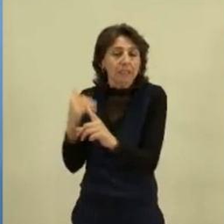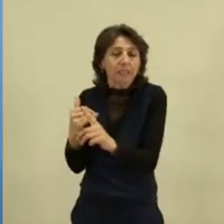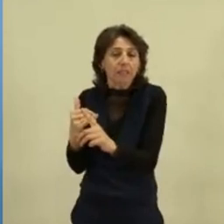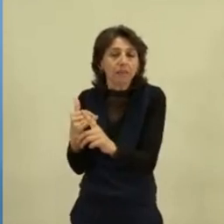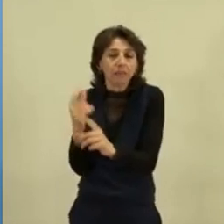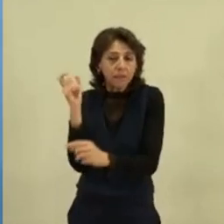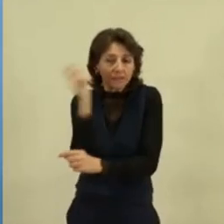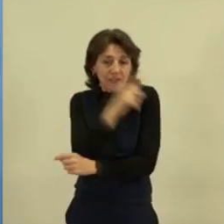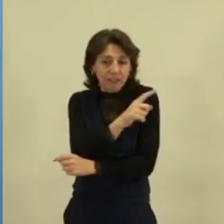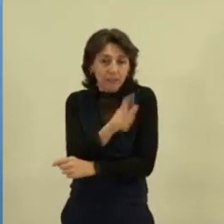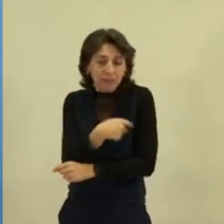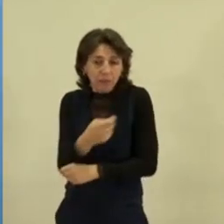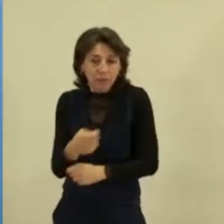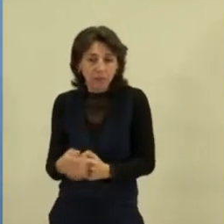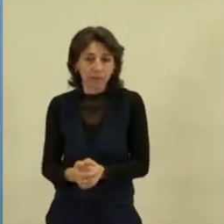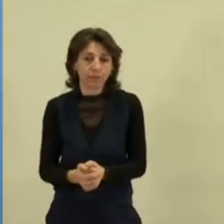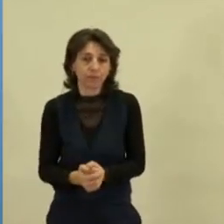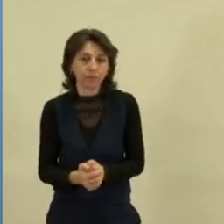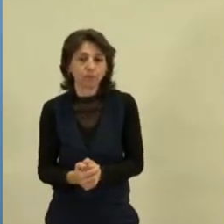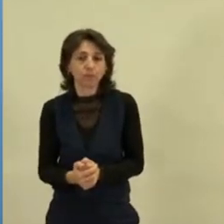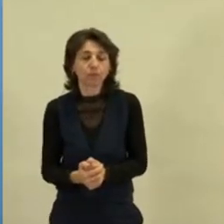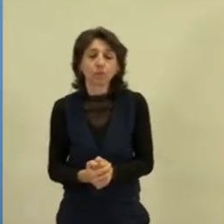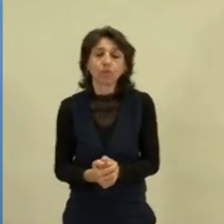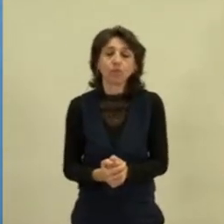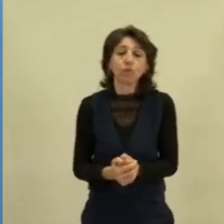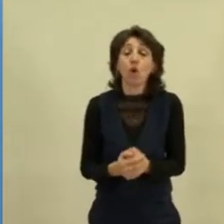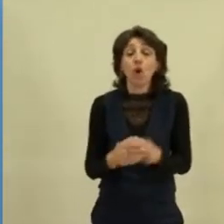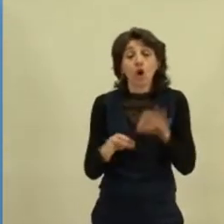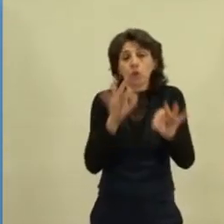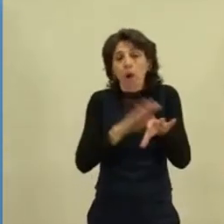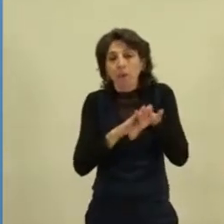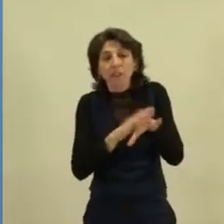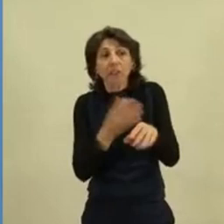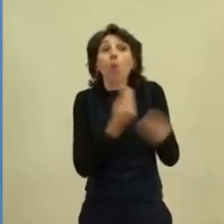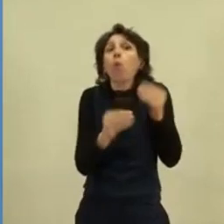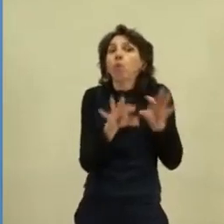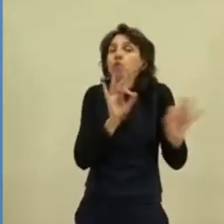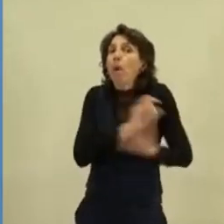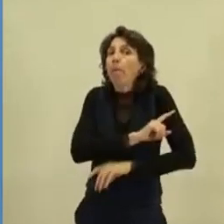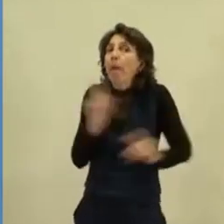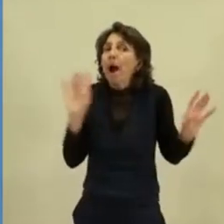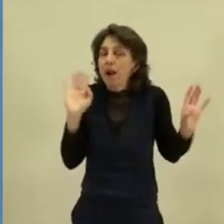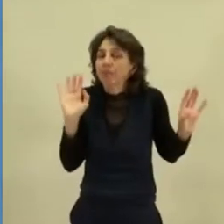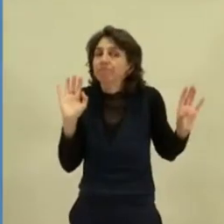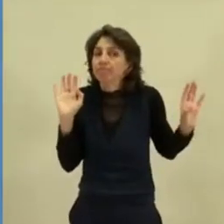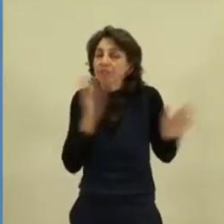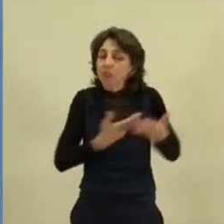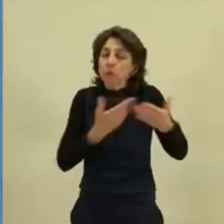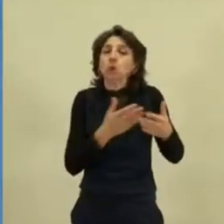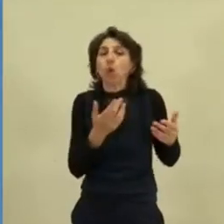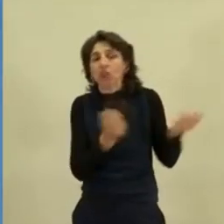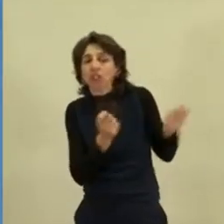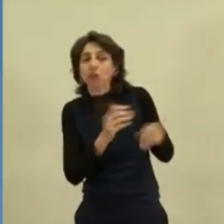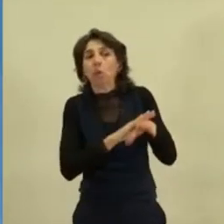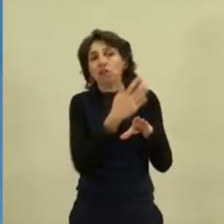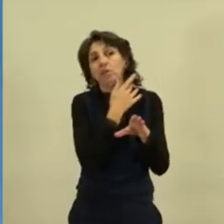de vos choix ou de vos non-choix politiques depuis 8 ans fait que la situation devient effectivement